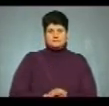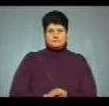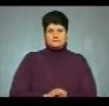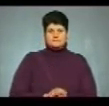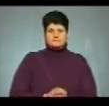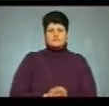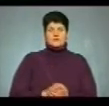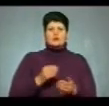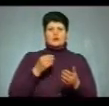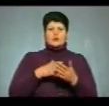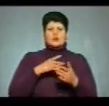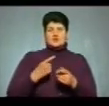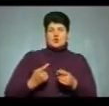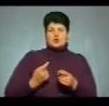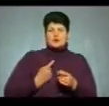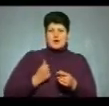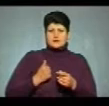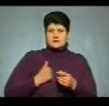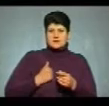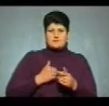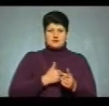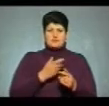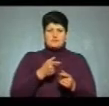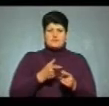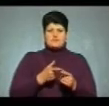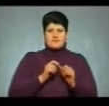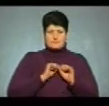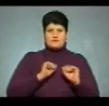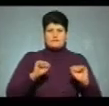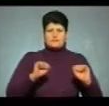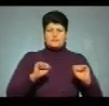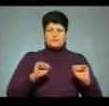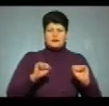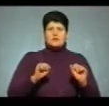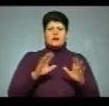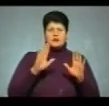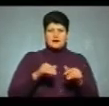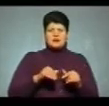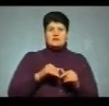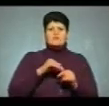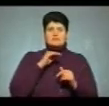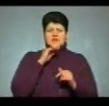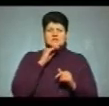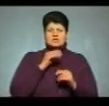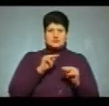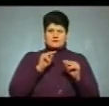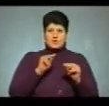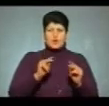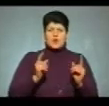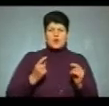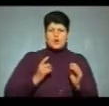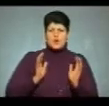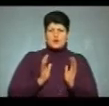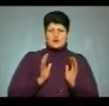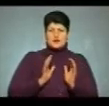Дорогі солдати, бажаємо вам відваги, хоробрості, хай вистачить справедливості. Охороняйте спокій